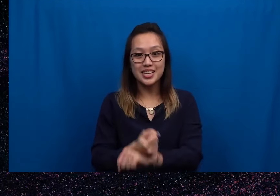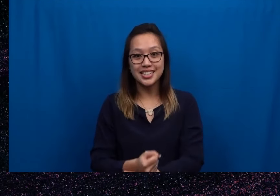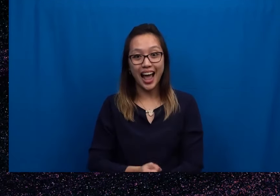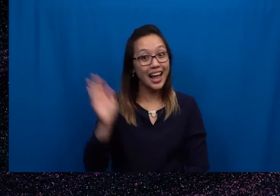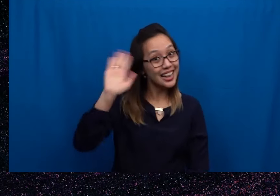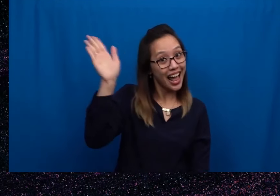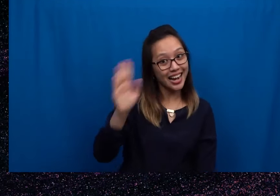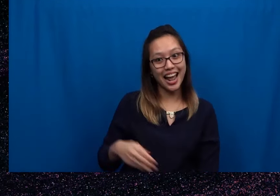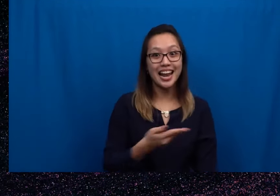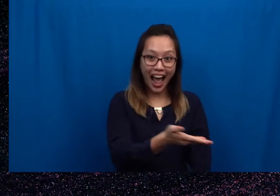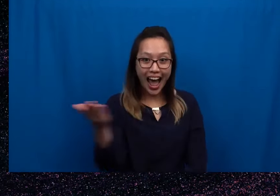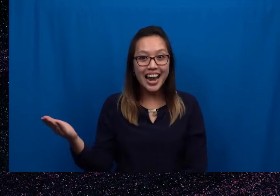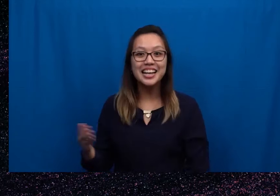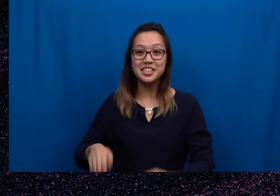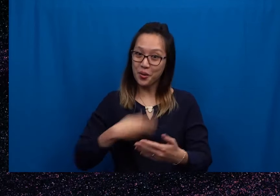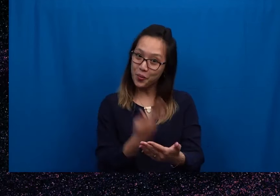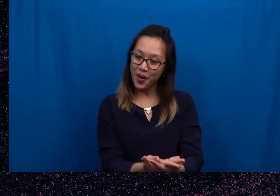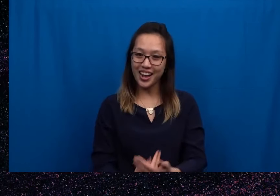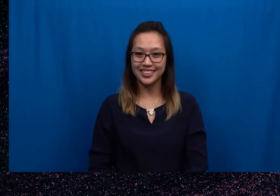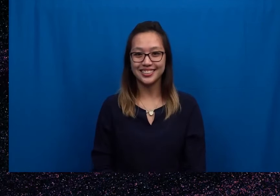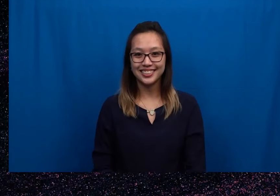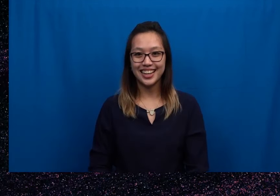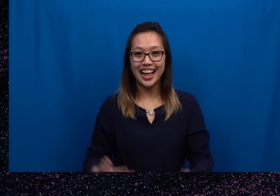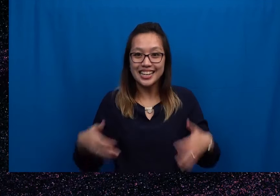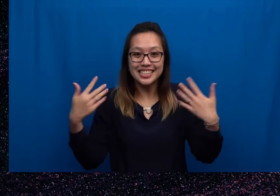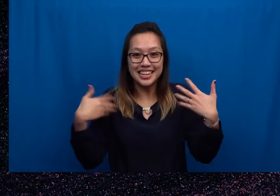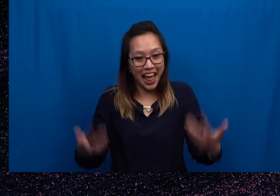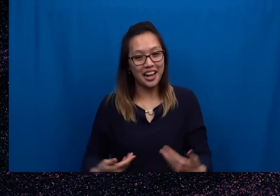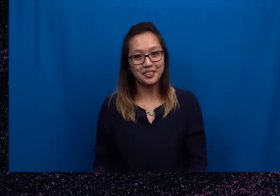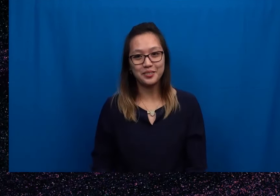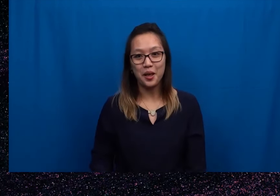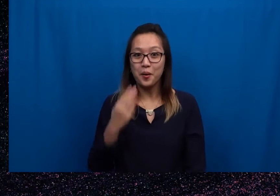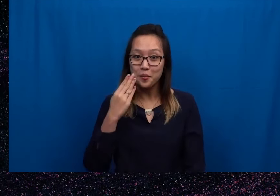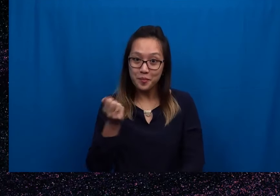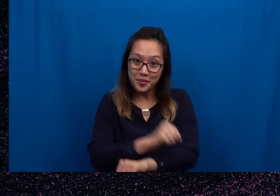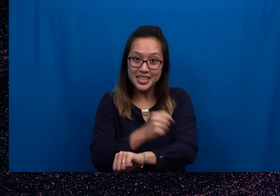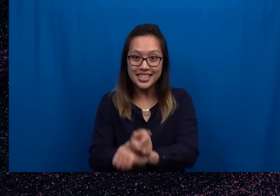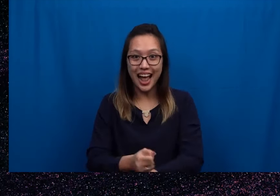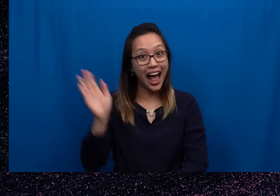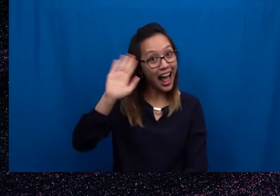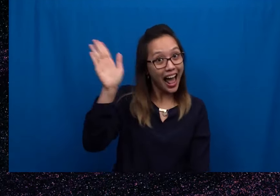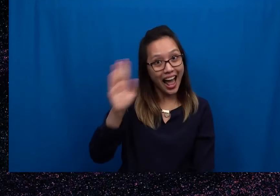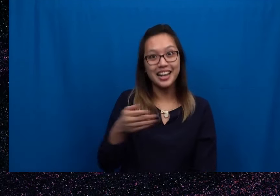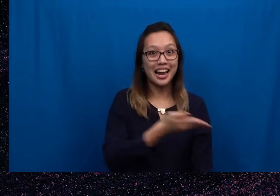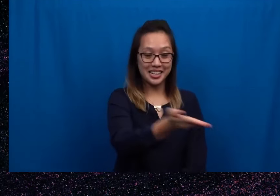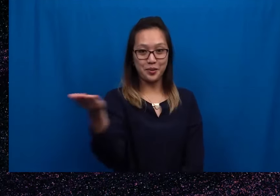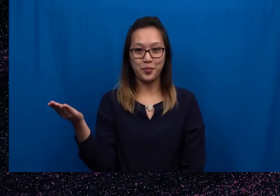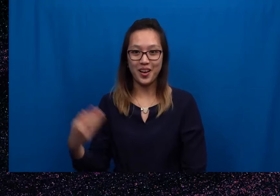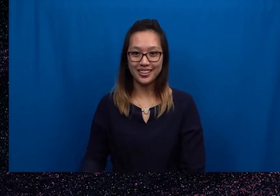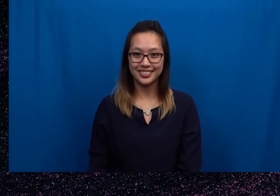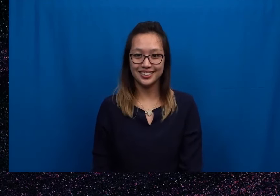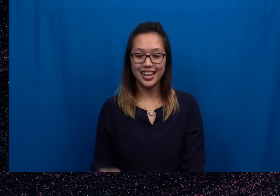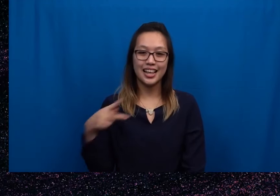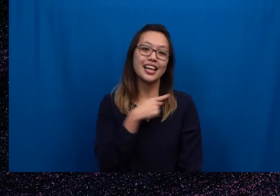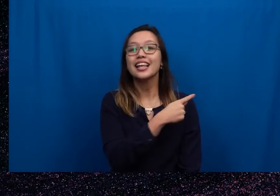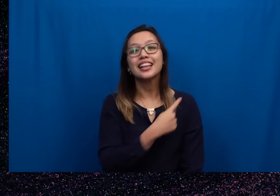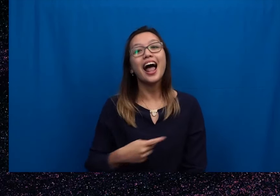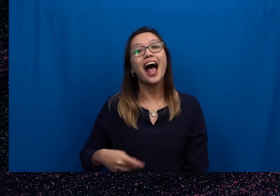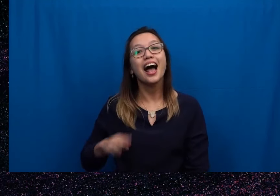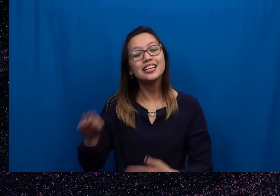Anda berada. Senang bisa menyapa Anda sekalian. Dan saya percaya bahwa kita semua ada dalam penjagaan,